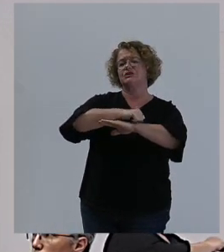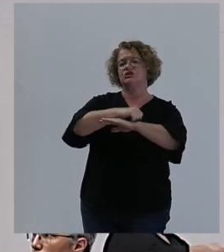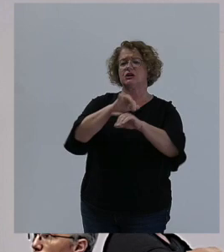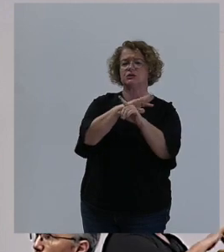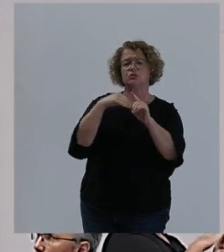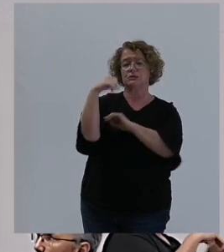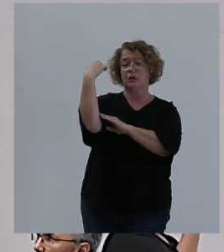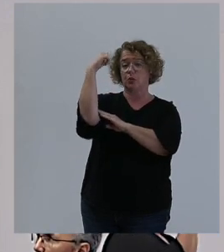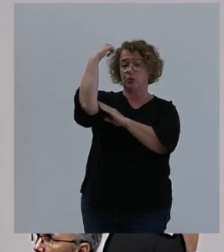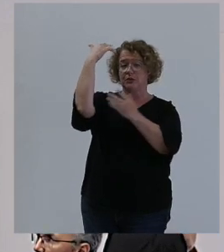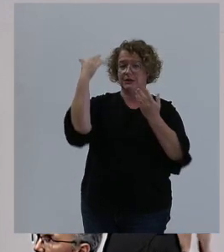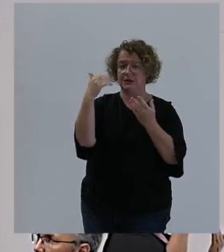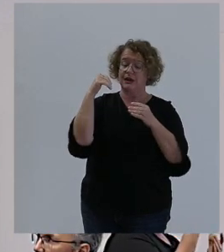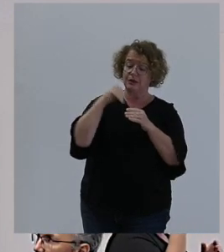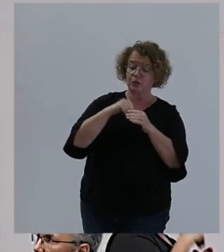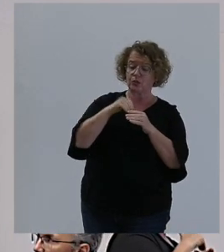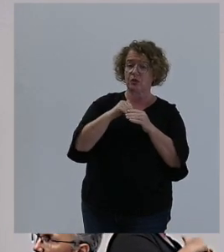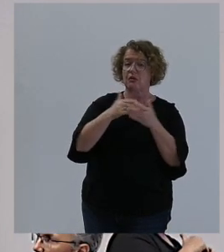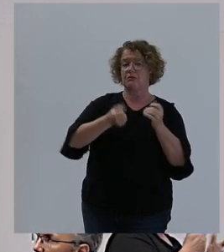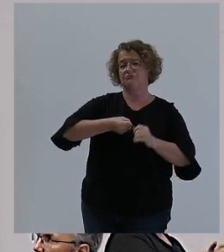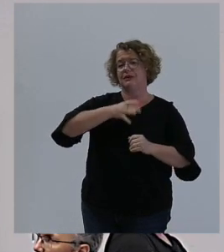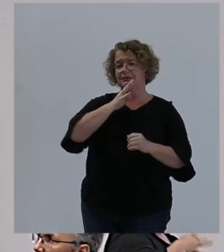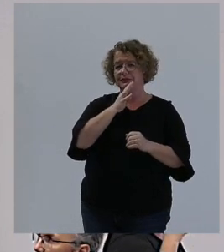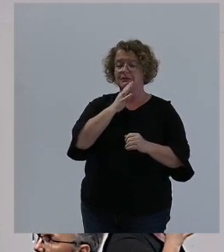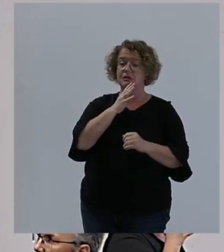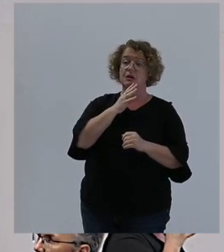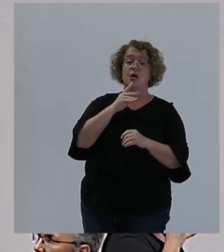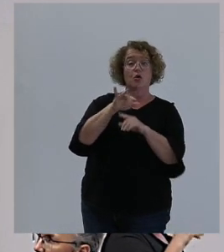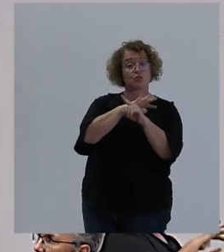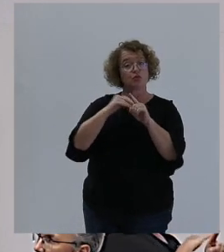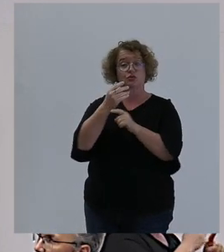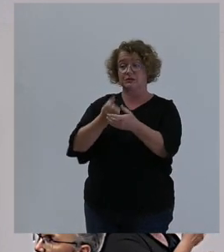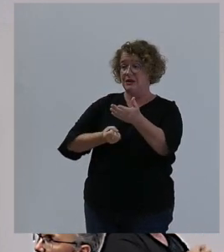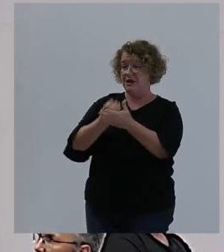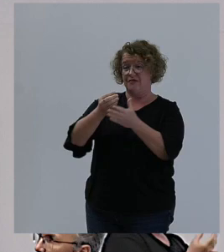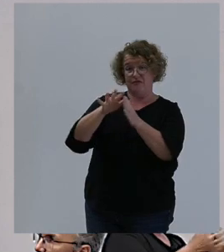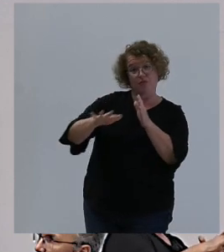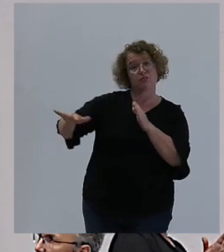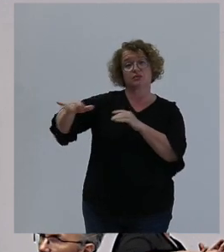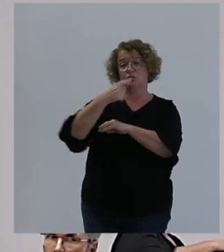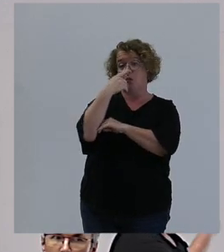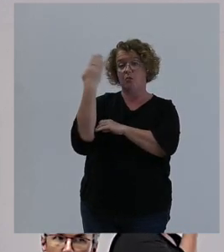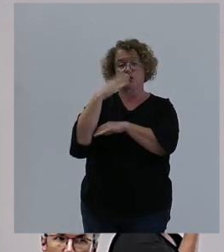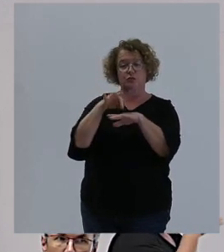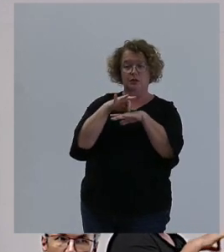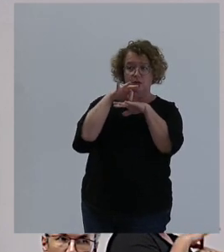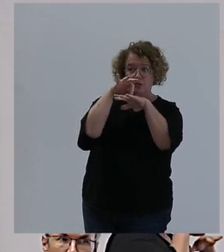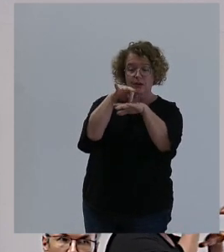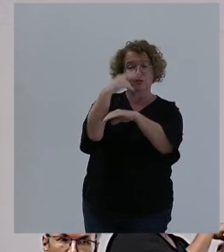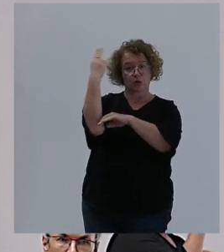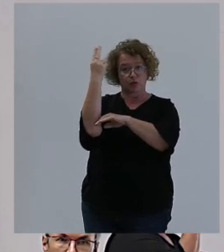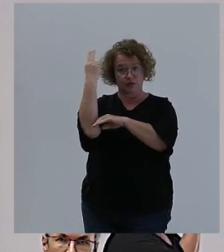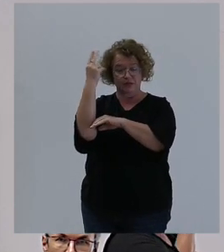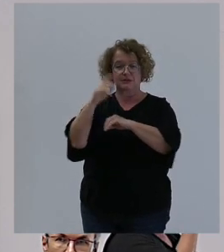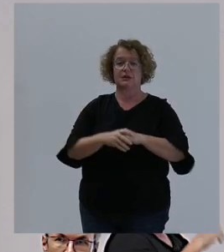bien évidemment, ça permet de concentrer à la fois l'accès à l'information sociale dont ont besoin les étudiants pour leur accompagnement universitaire,